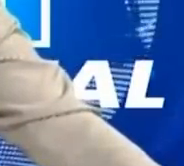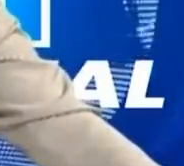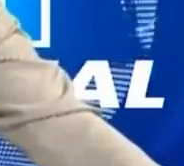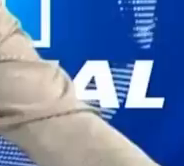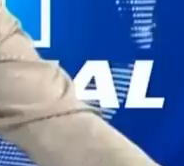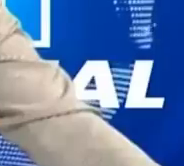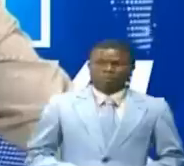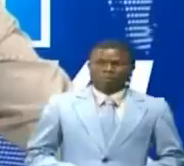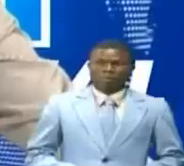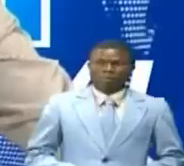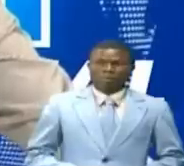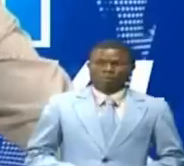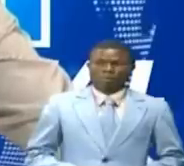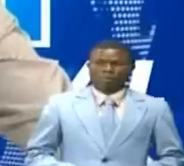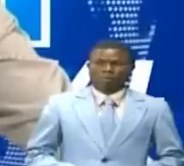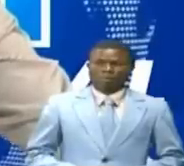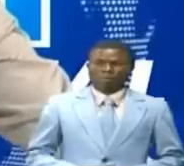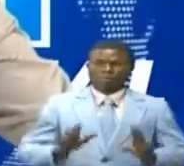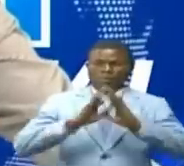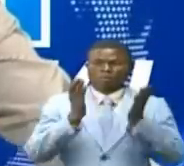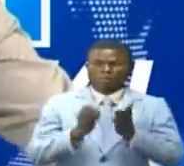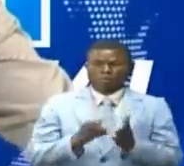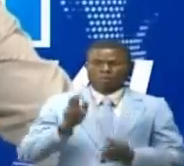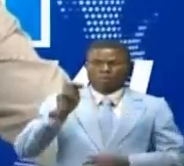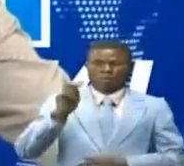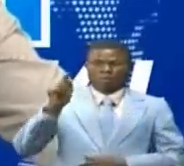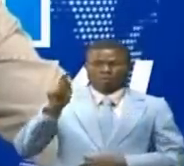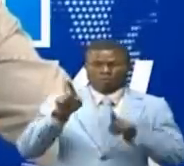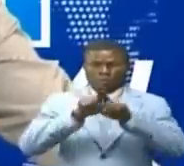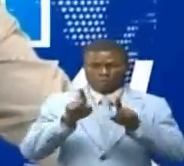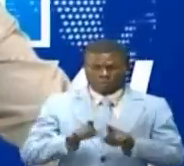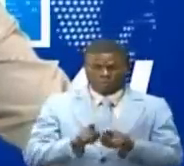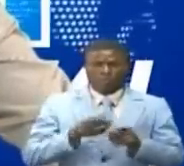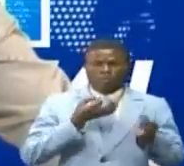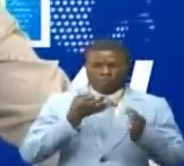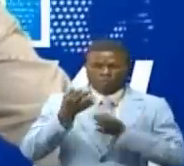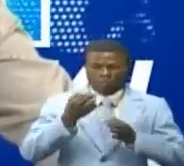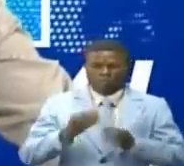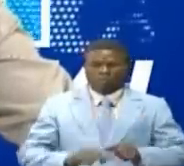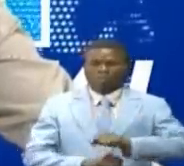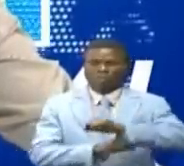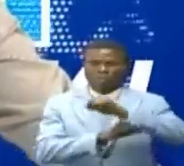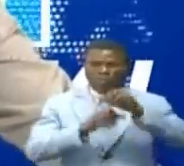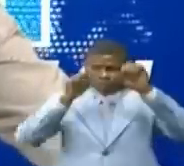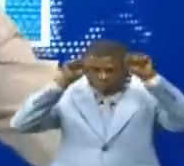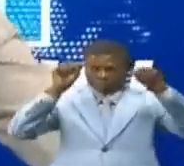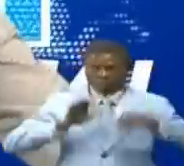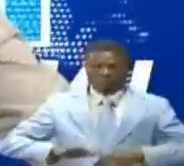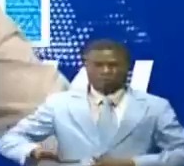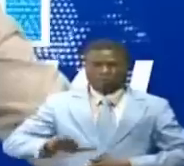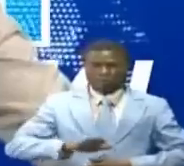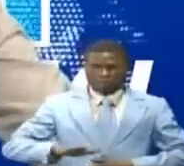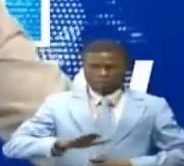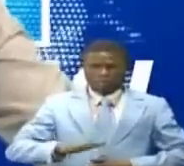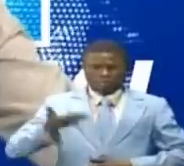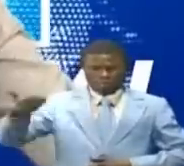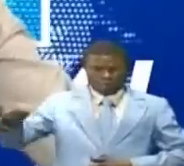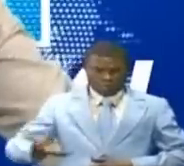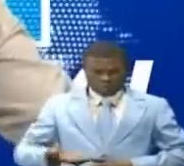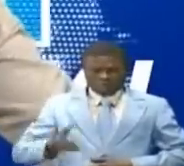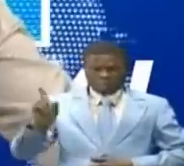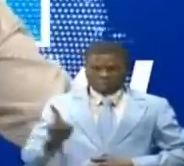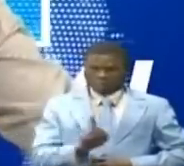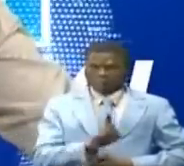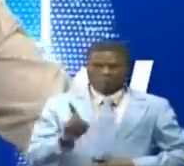notables représentants les communautés Tutsi et Hutu ont exprimé leur soutien au président de la République qui les a reçus à tour de